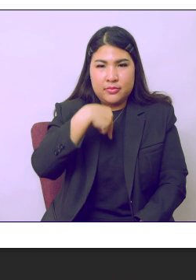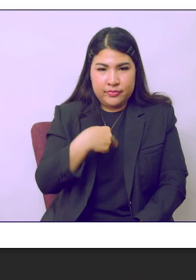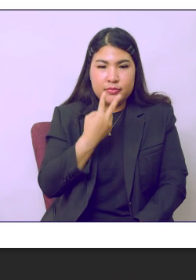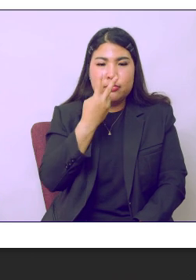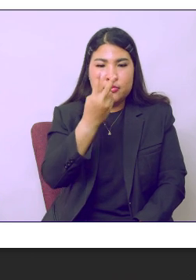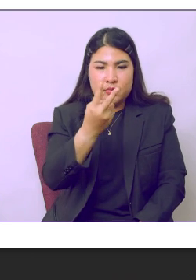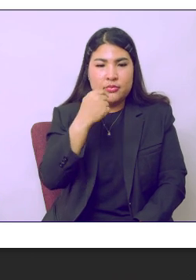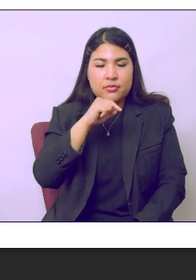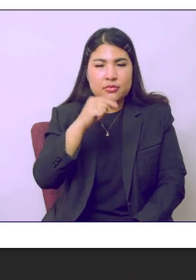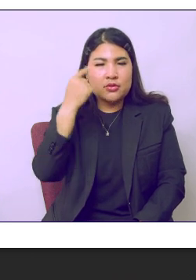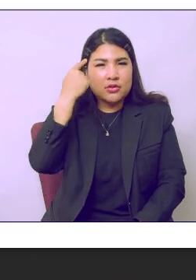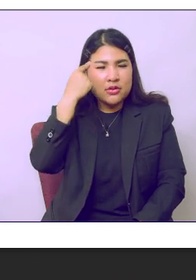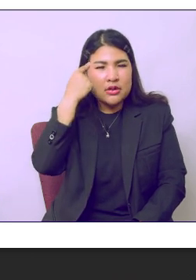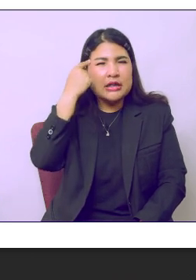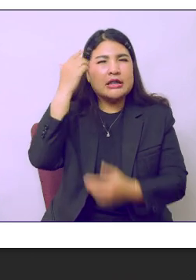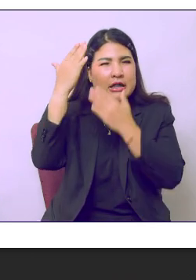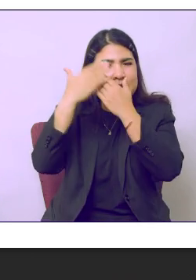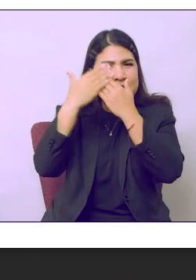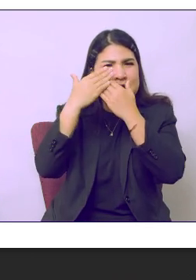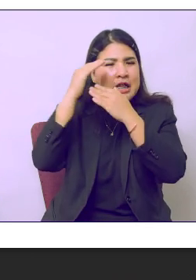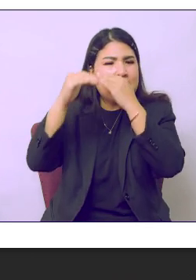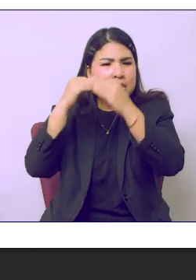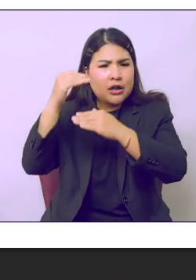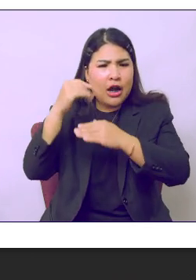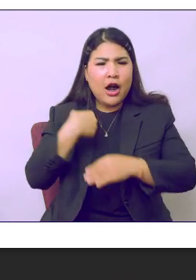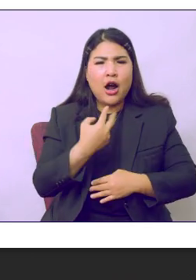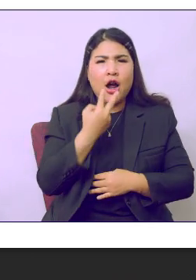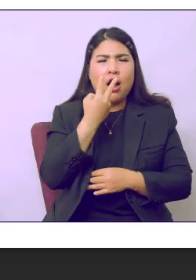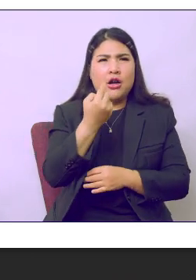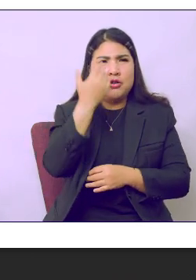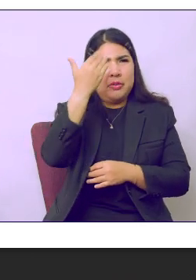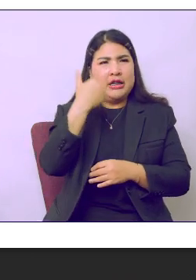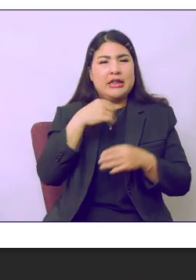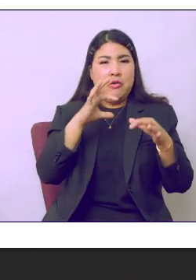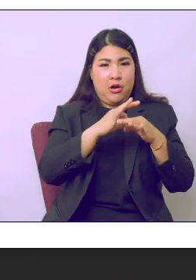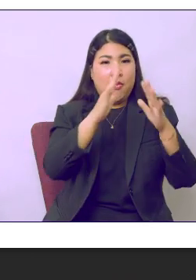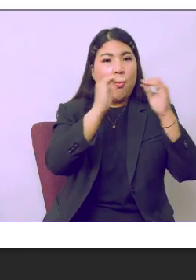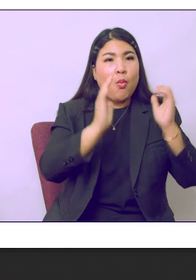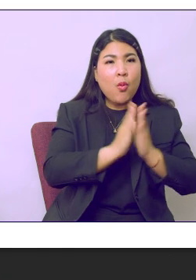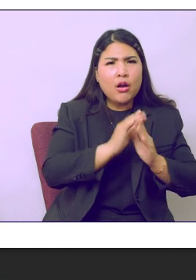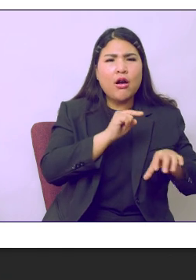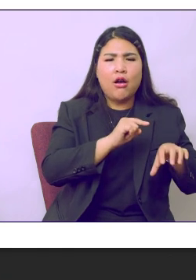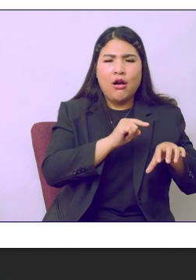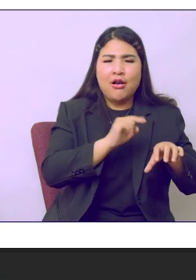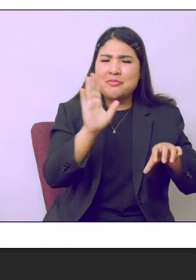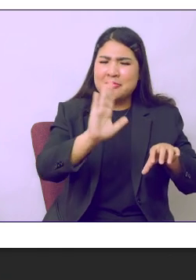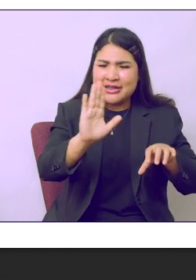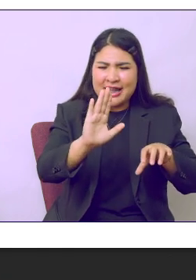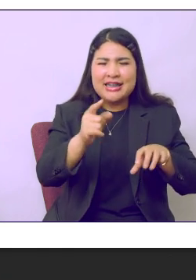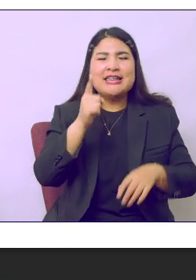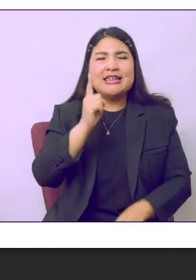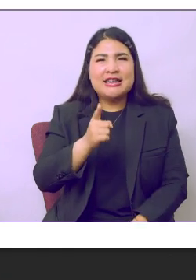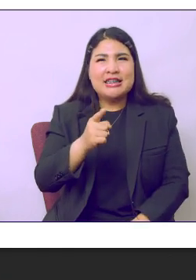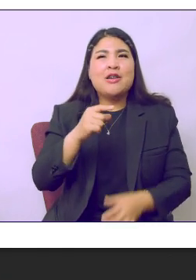อ่าเจริญสติโอพอใช้คำว่าเจริญสตินี่ทุกคนก็แบบเอ๊ะไปทางวัดหรือเปล่านะครับจริงๆไม่ใช่นะครับเจริญ